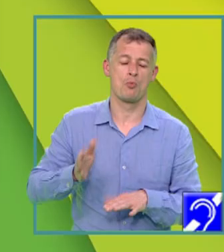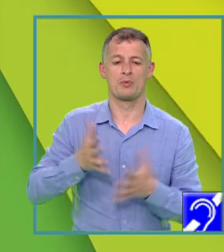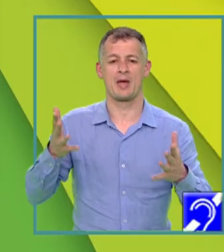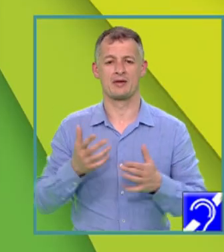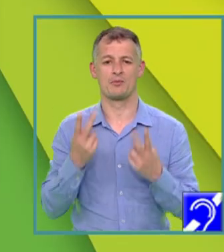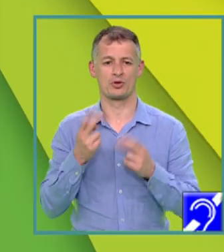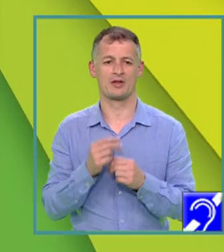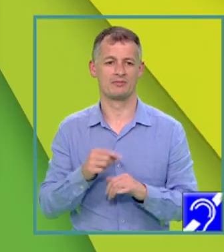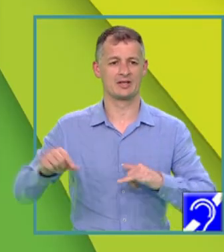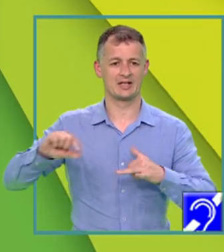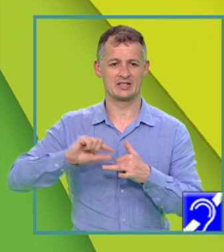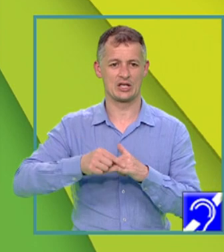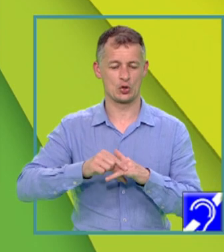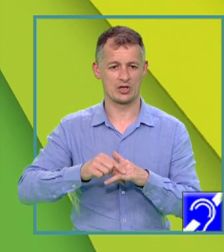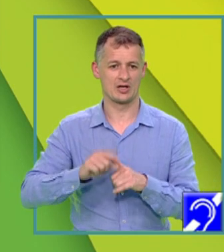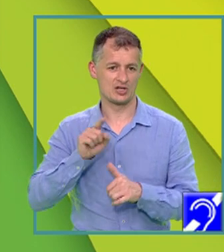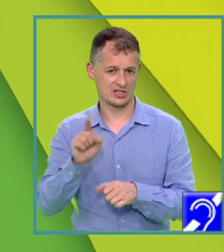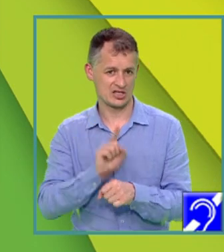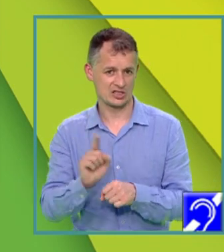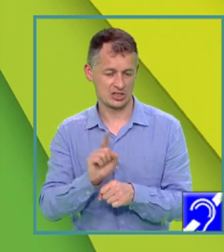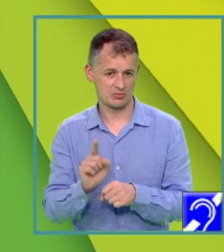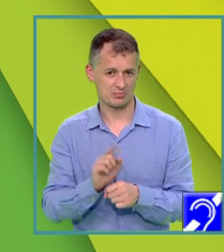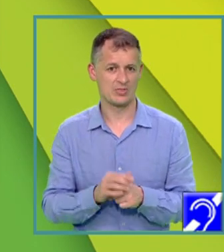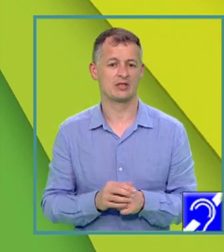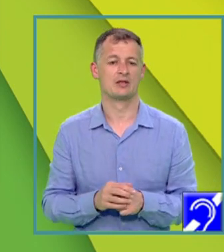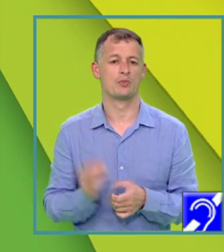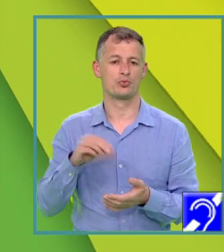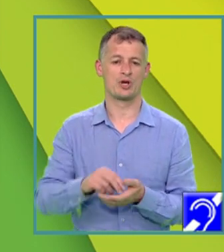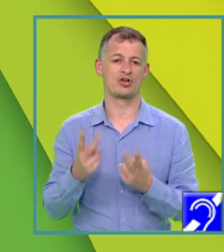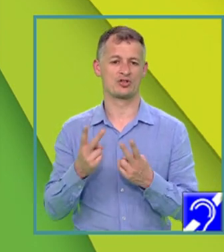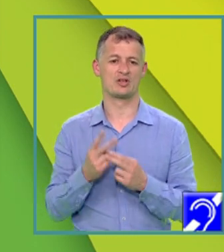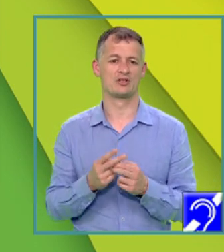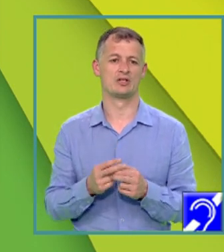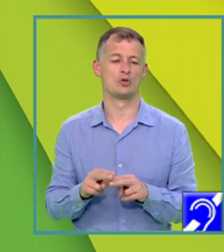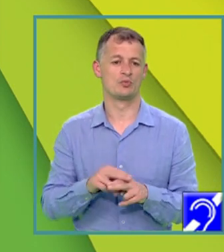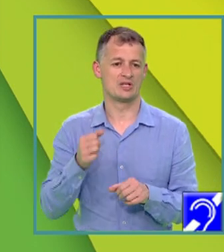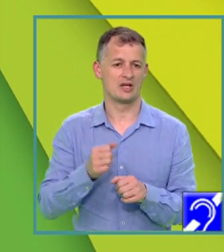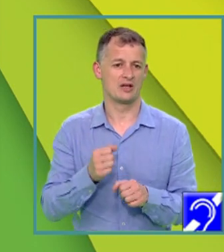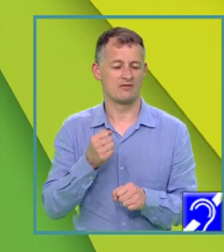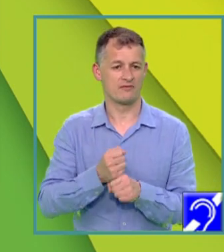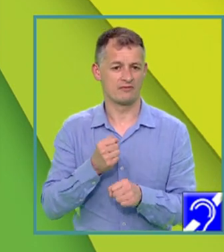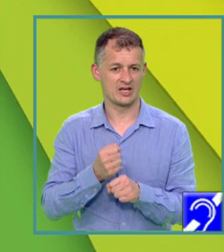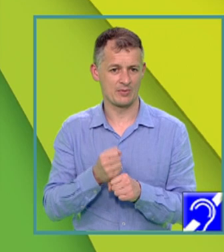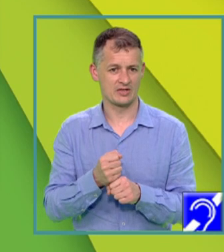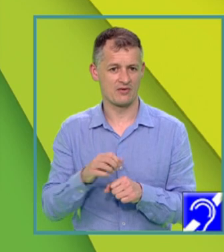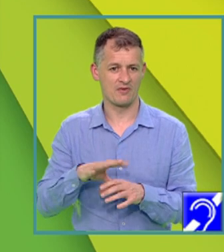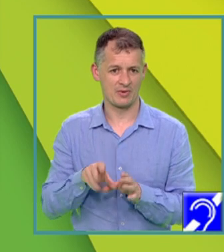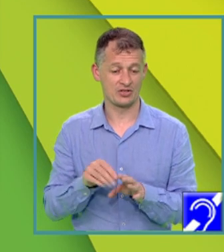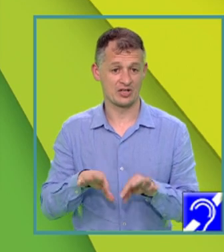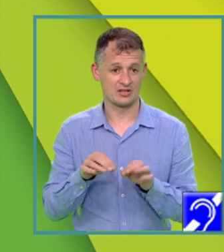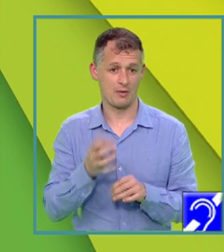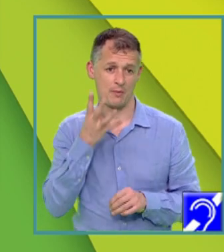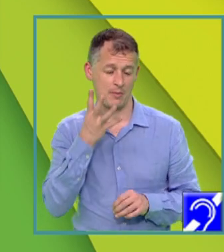căsătoria. Acest aspect pune accent pe modul de a întemeia familia și regăsim